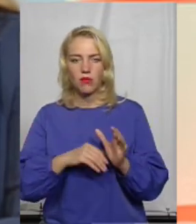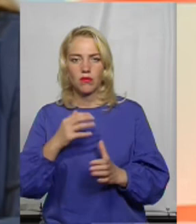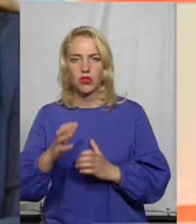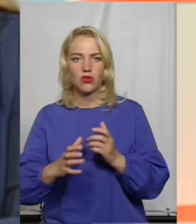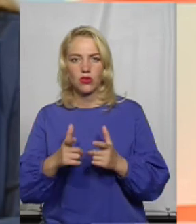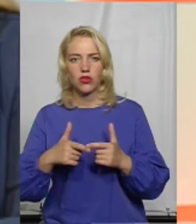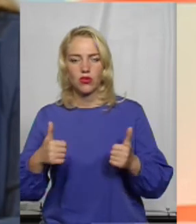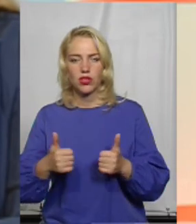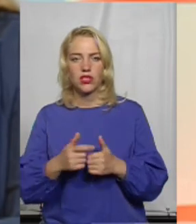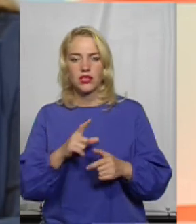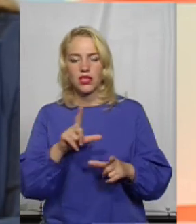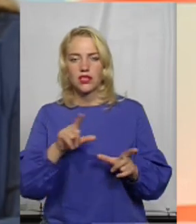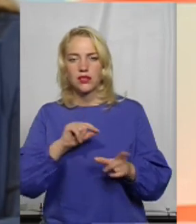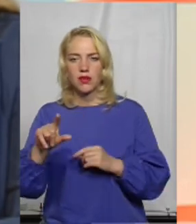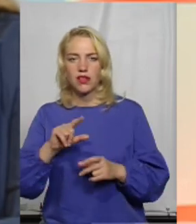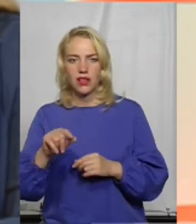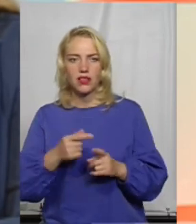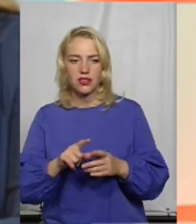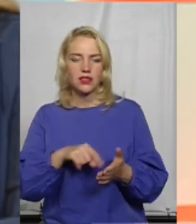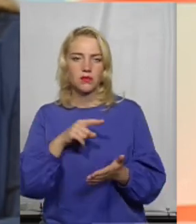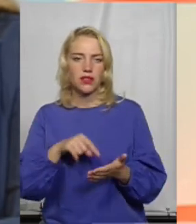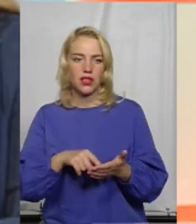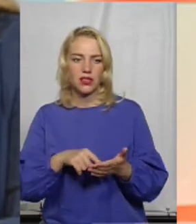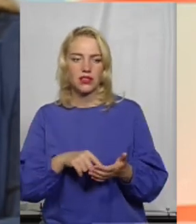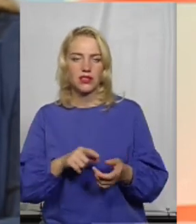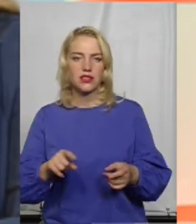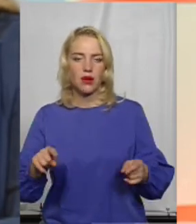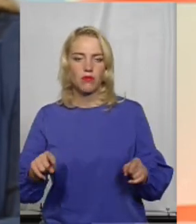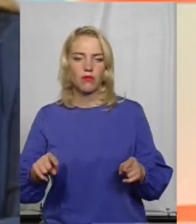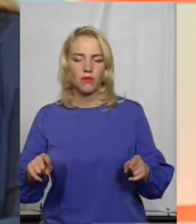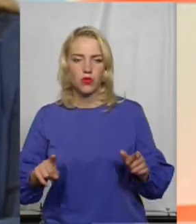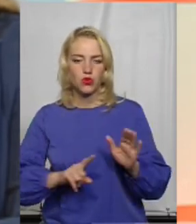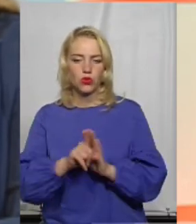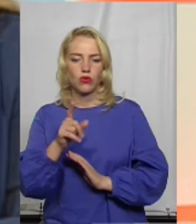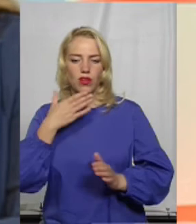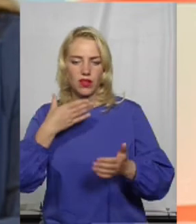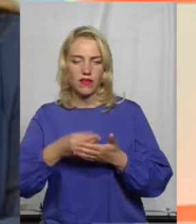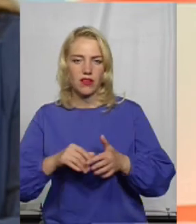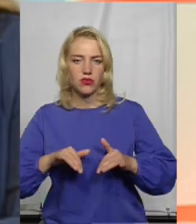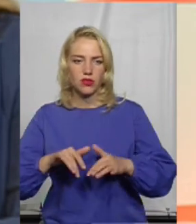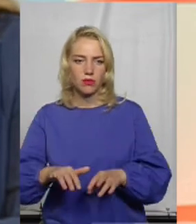міжнародної організації з міграції, з питань започаткування власної справи,